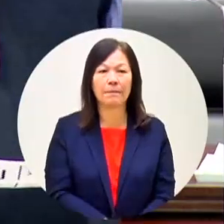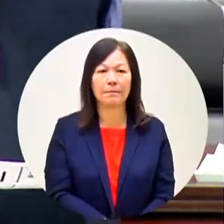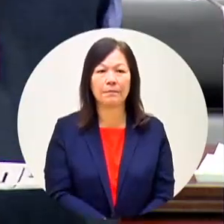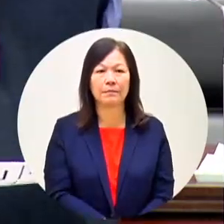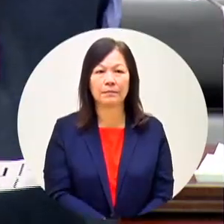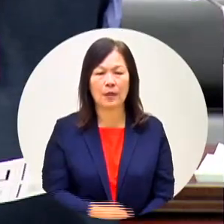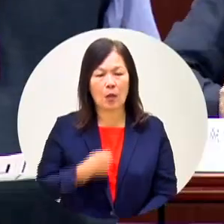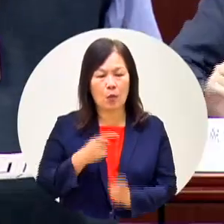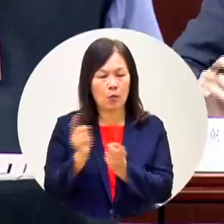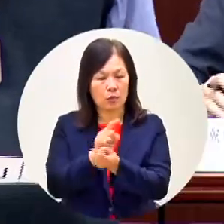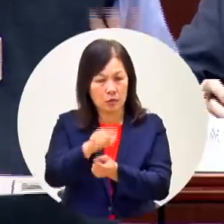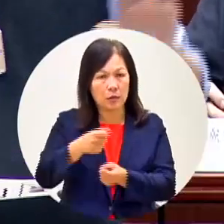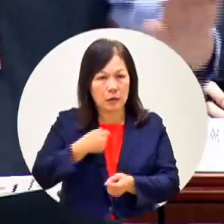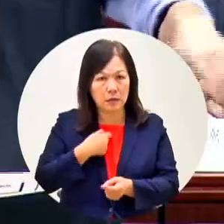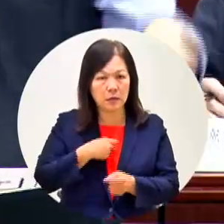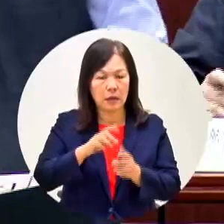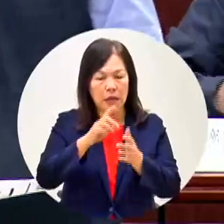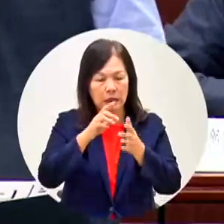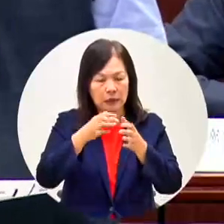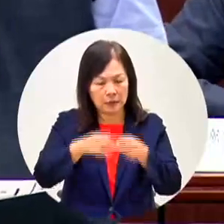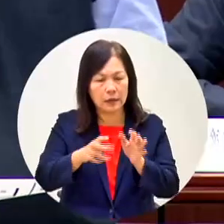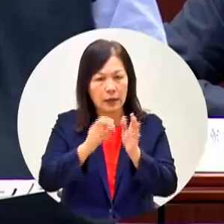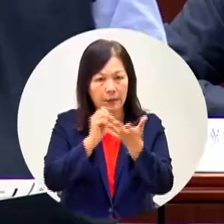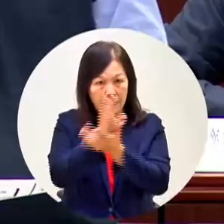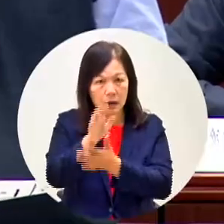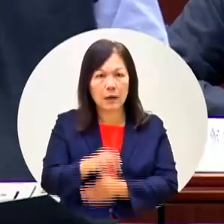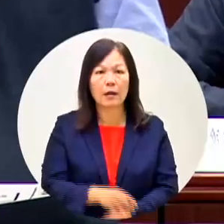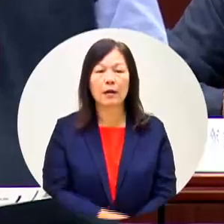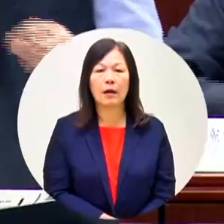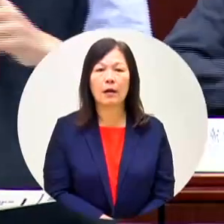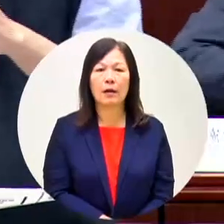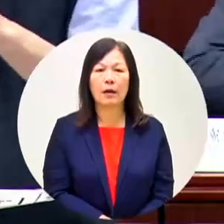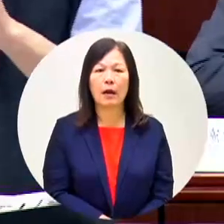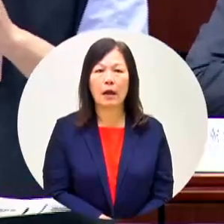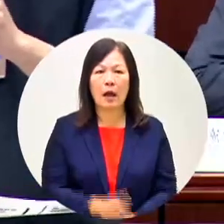告，跟议员回复一下。高雄不是一个可怜的小孩。